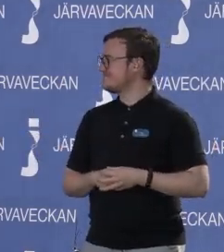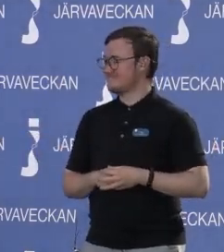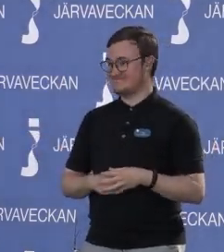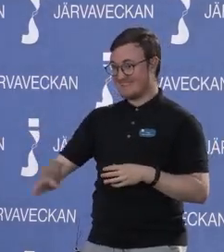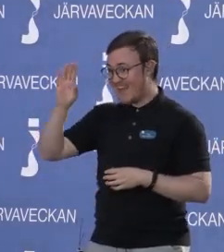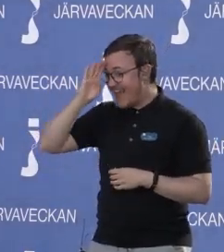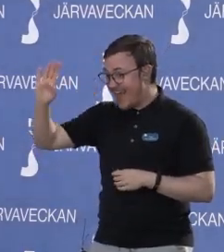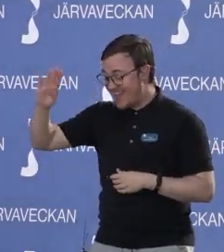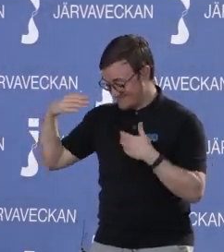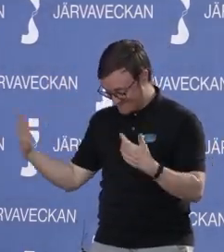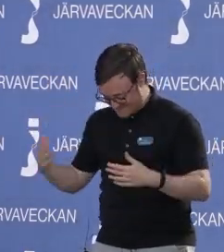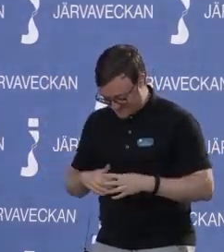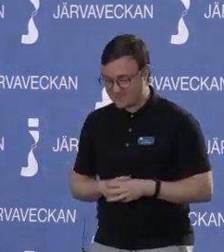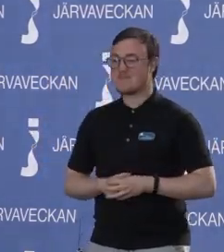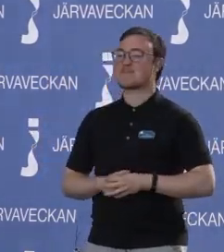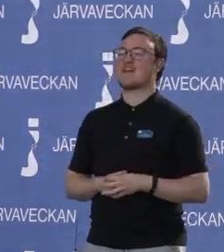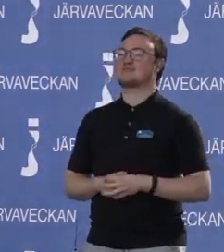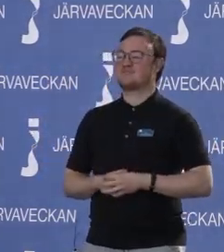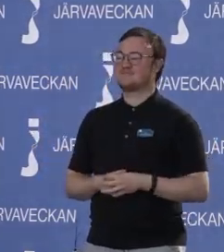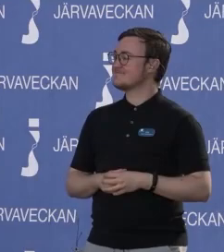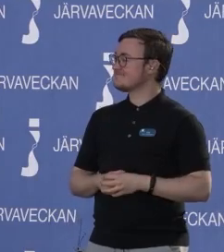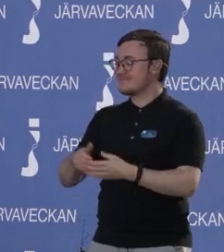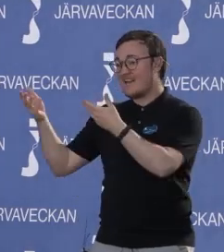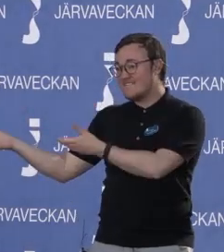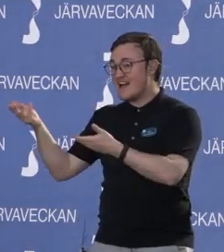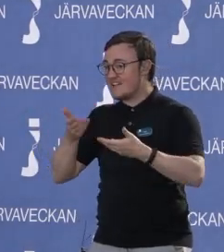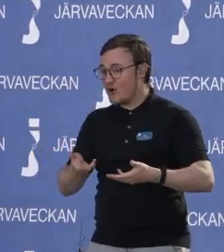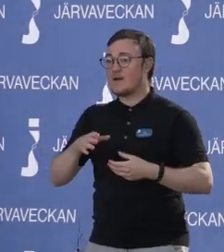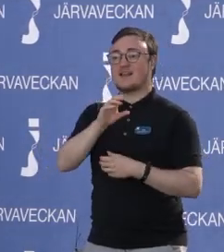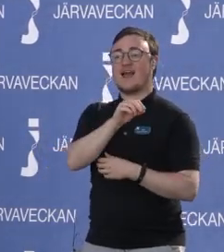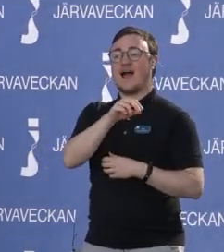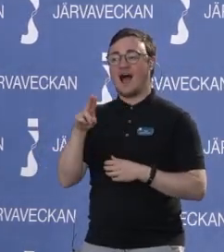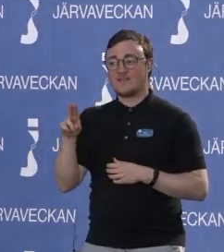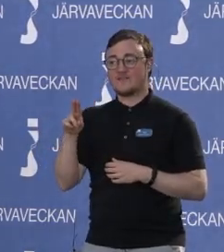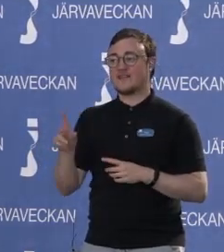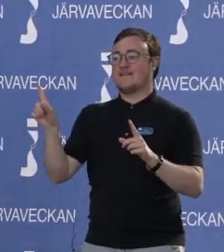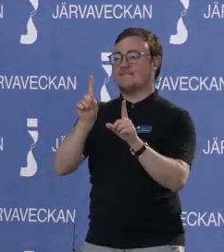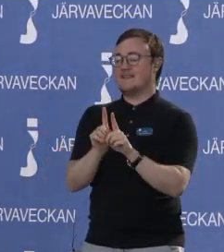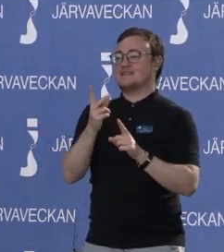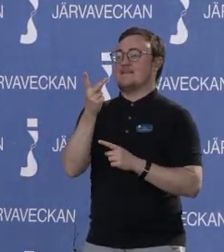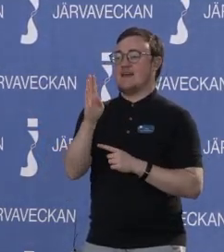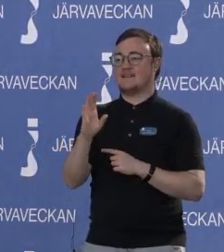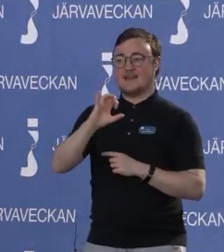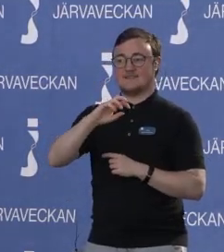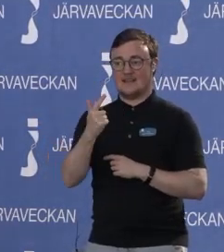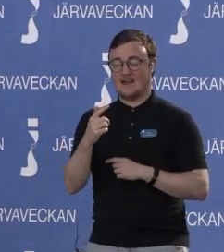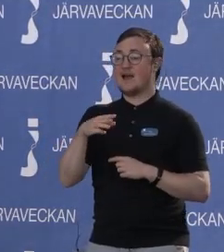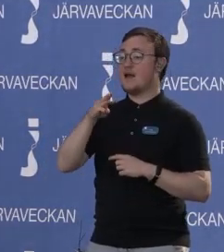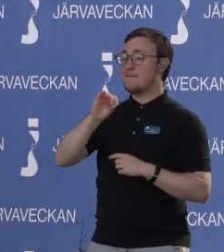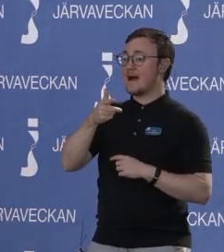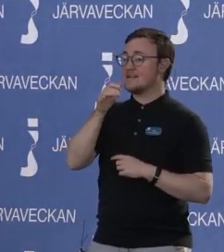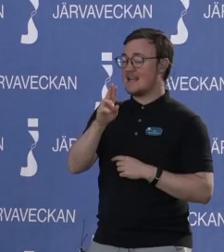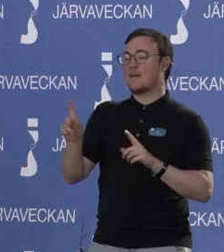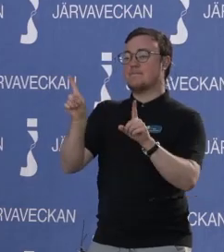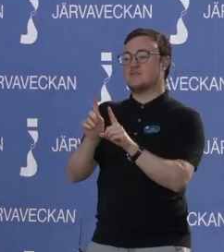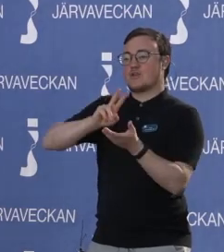Hallå, där är ni! Jag säger välkommen till Ann Lagercrantz som är vice vd på SVT, Martin Schori, biträdande